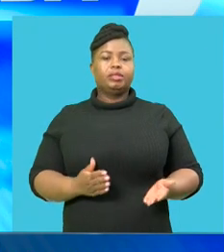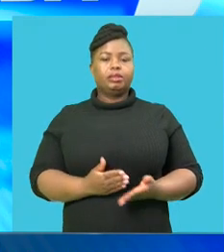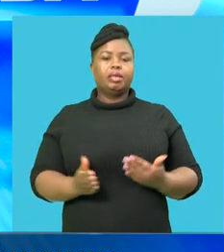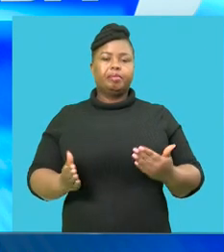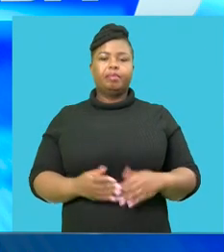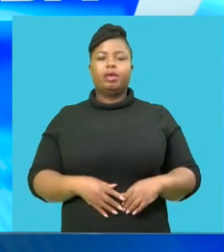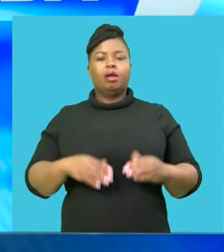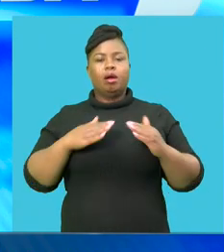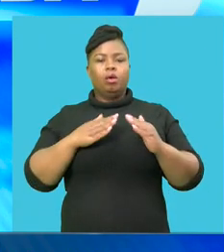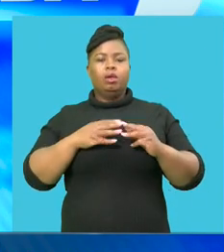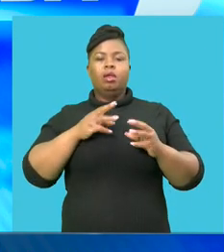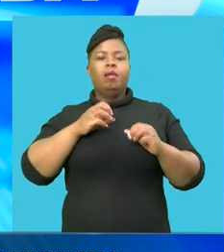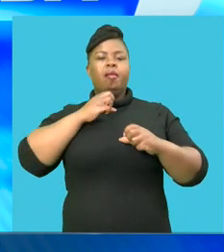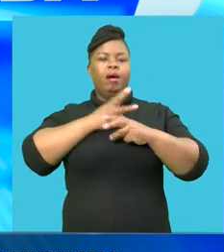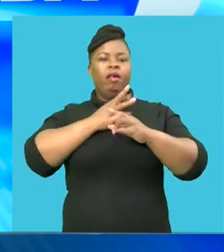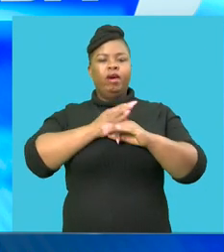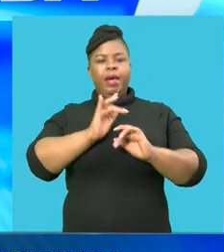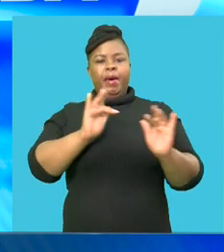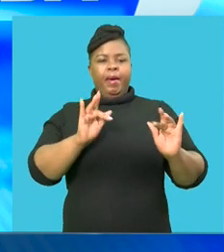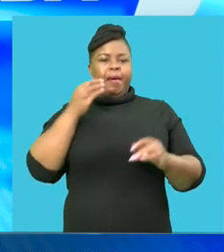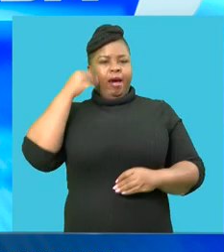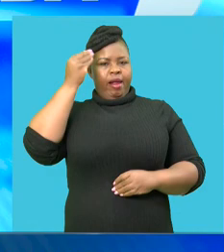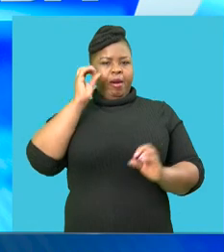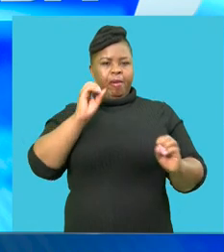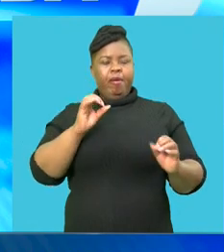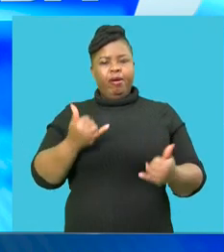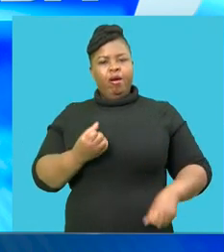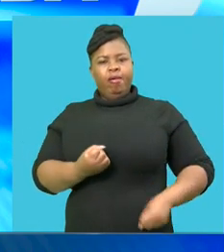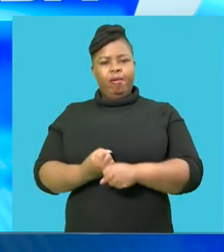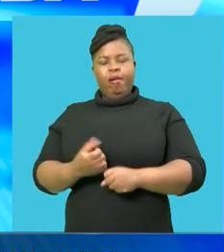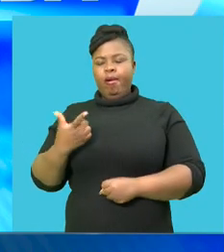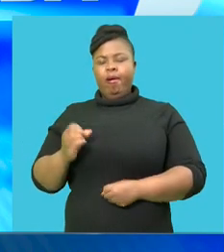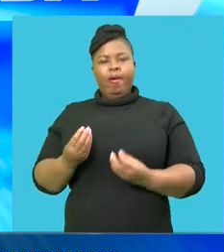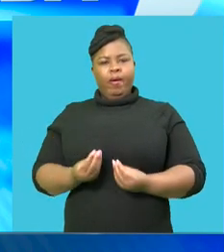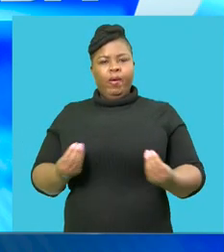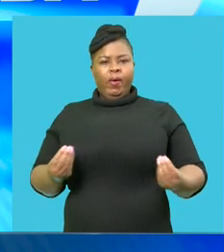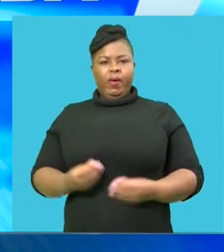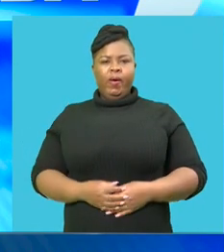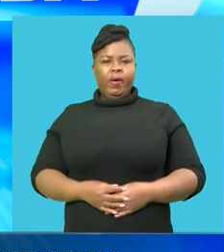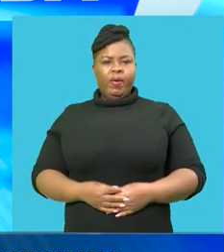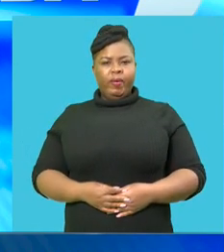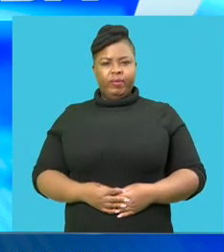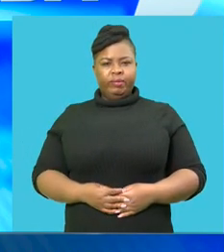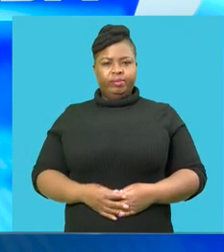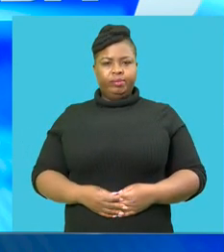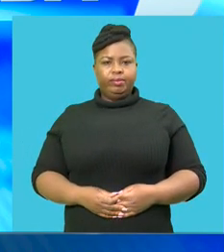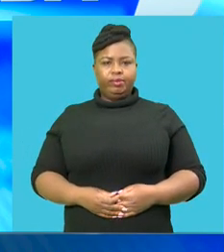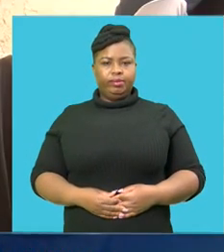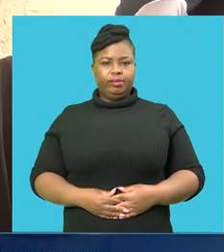Ikhishi lesobho ibala abathari kulindele ukuthi ilondle izingane ezilinganiselwa ku-70 ngosuku phakathi nezinsuku.